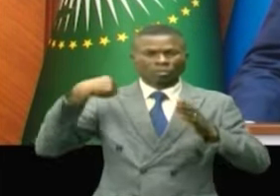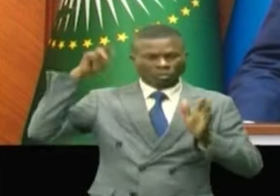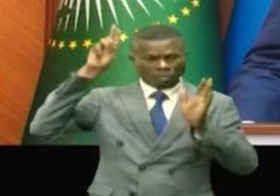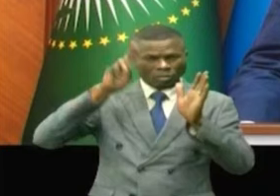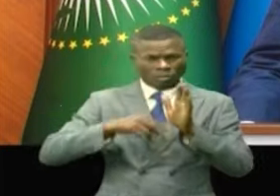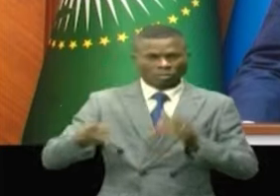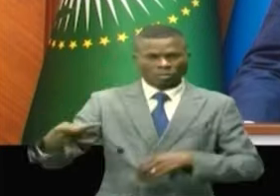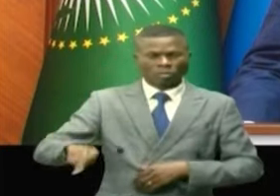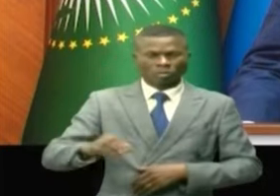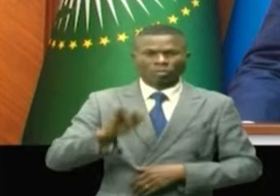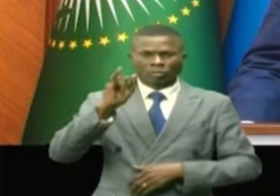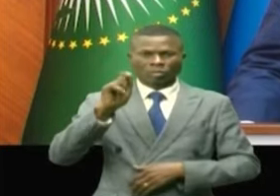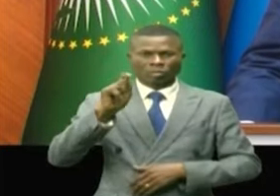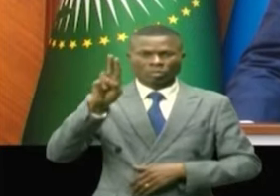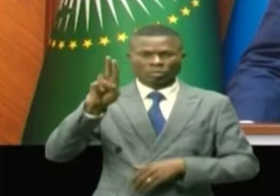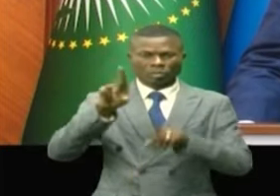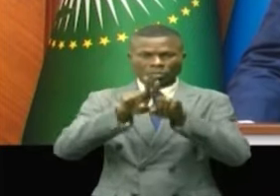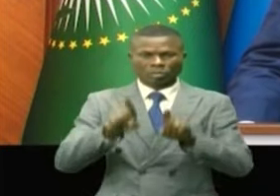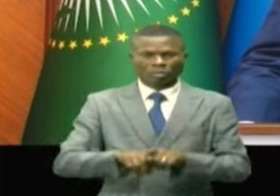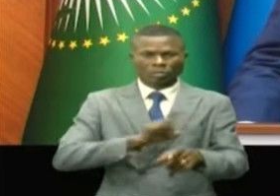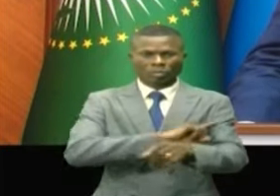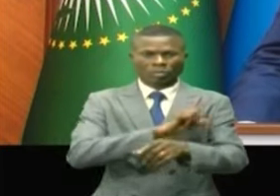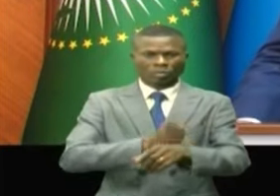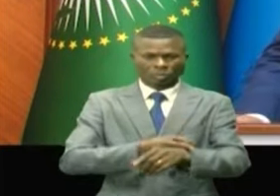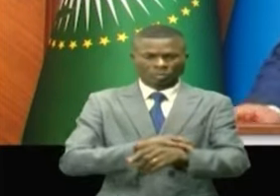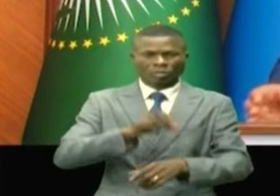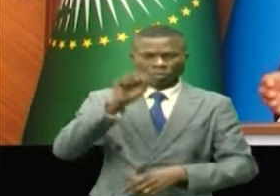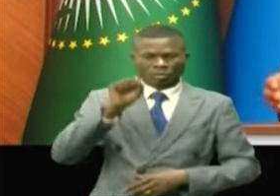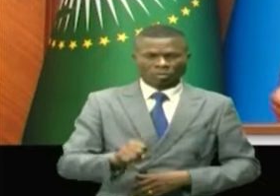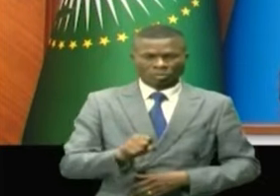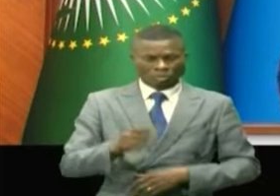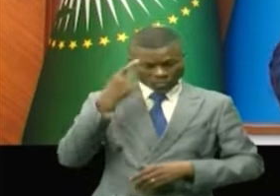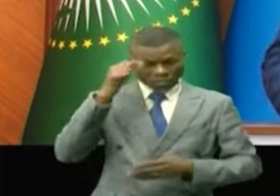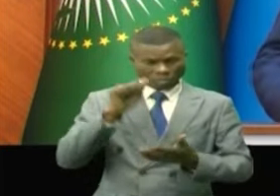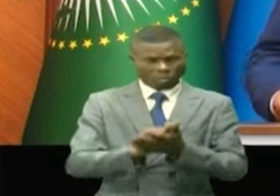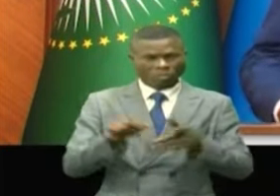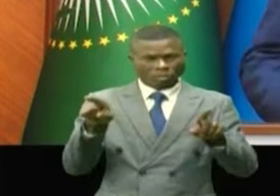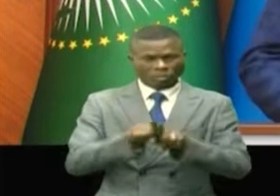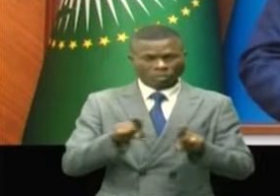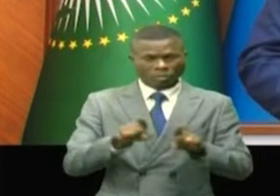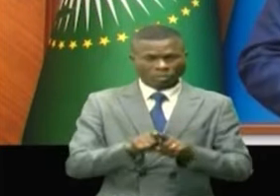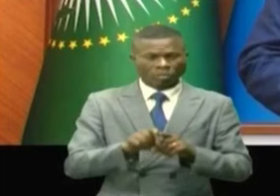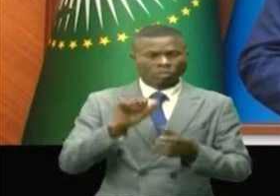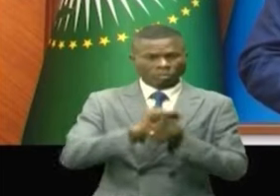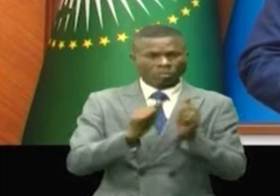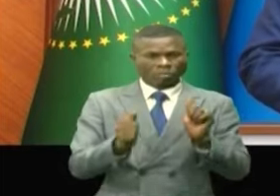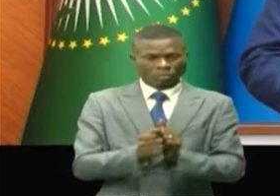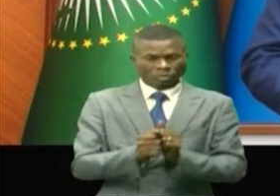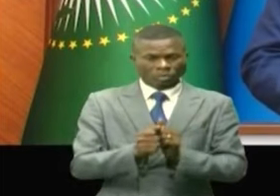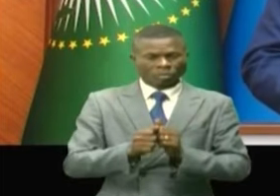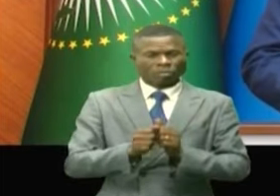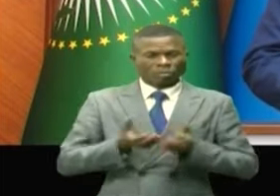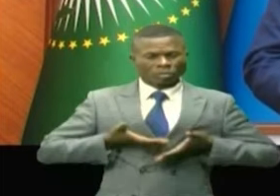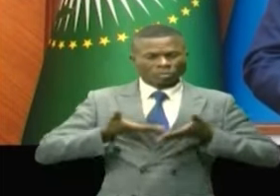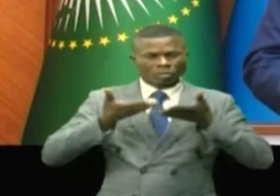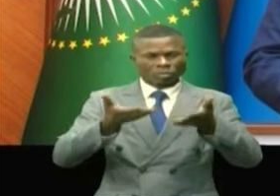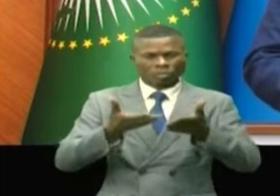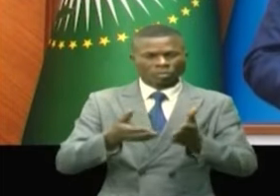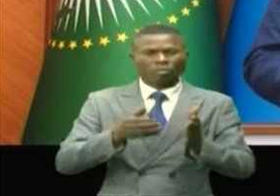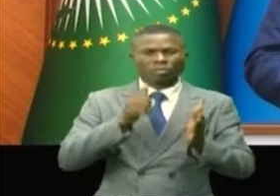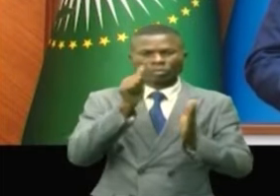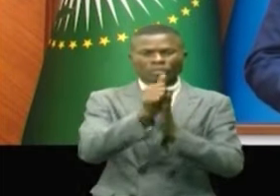du Nord kivou en effet conformément à mes prérogatives consacrées par les articles